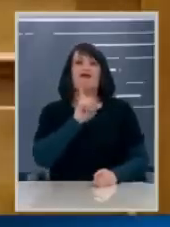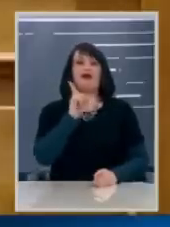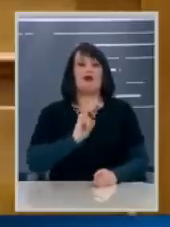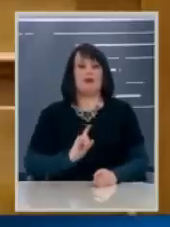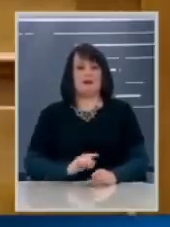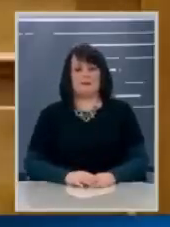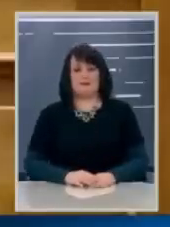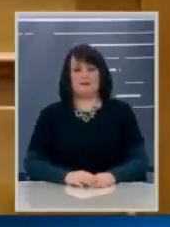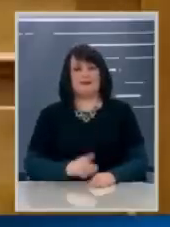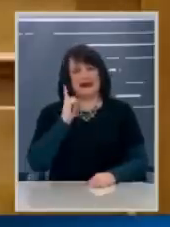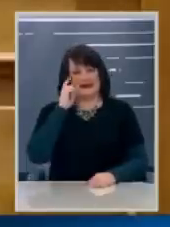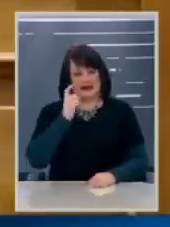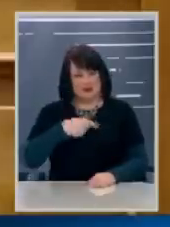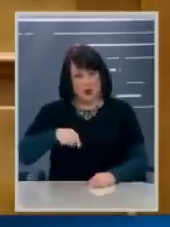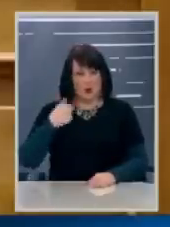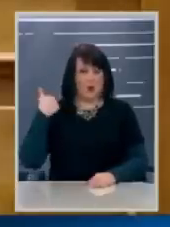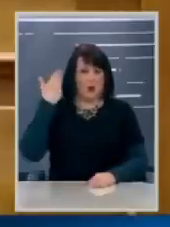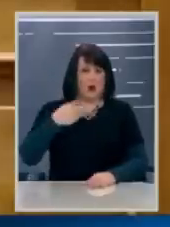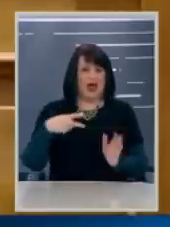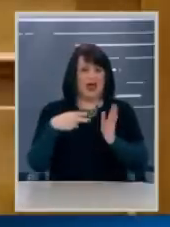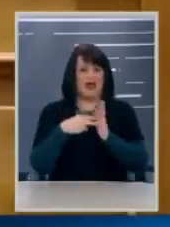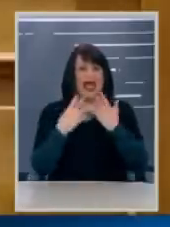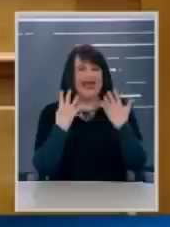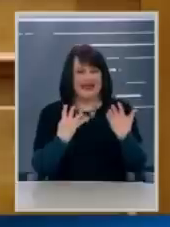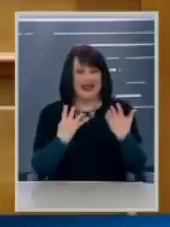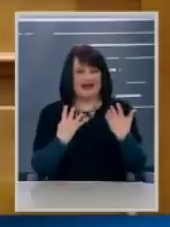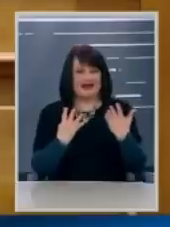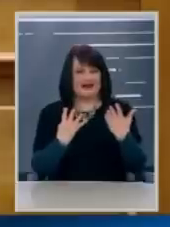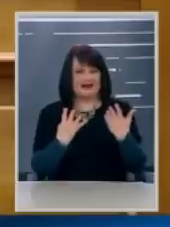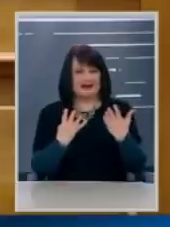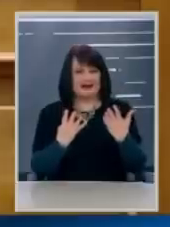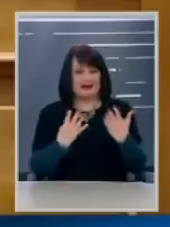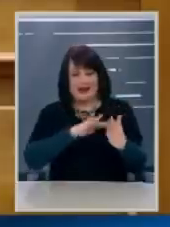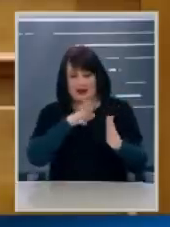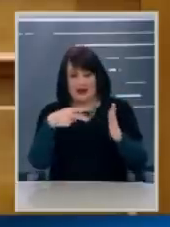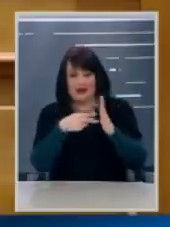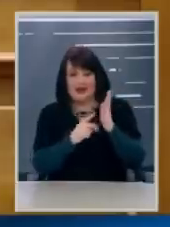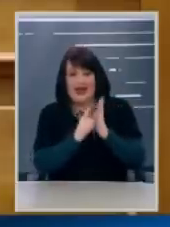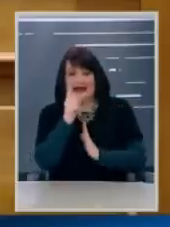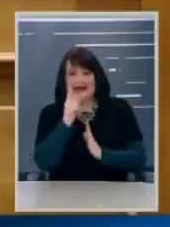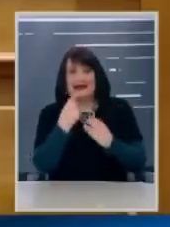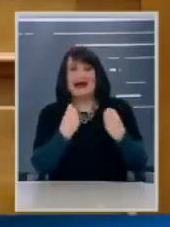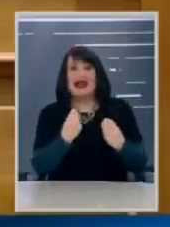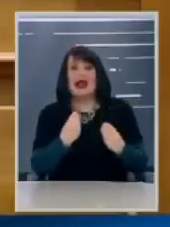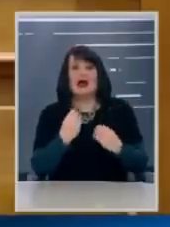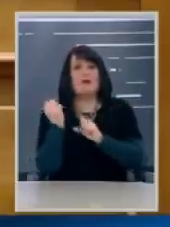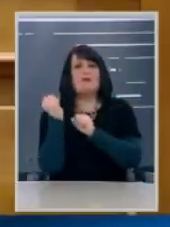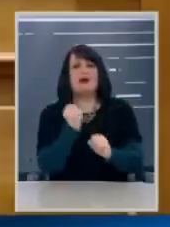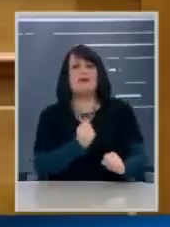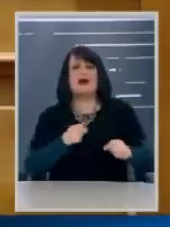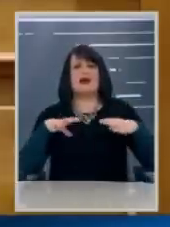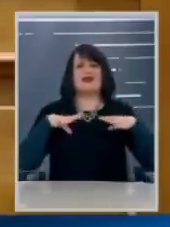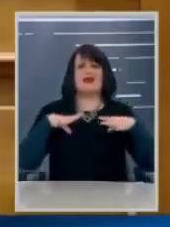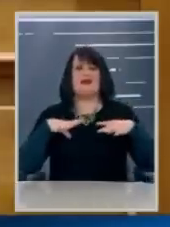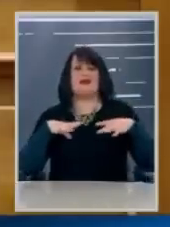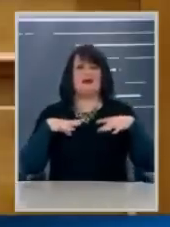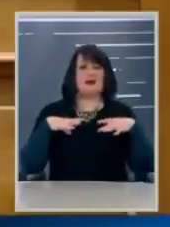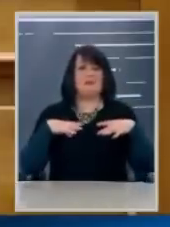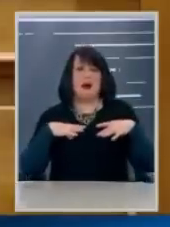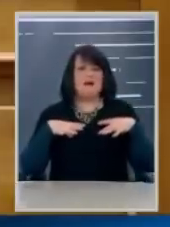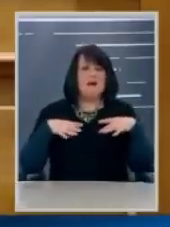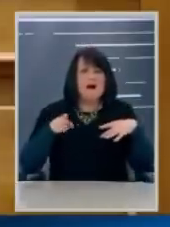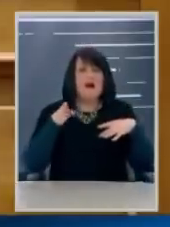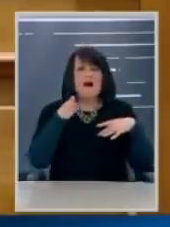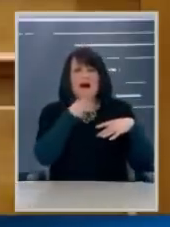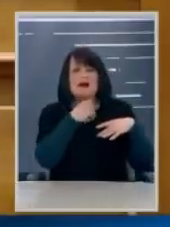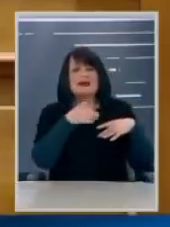τις μεταρρυθμίσεις, ήδη από το 11 θα είχαμε φύγει από τα μνημόνια. Αλλά οι τσαμπουκάδες του Γιώργου Παπανδρέου που γίνανε για λεφτά, οι τσαμπουκάδες